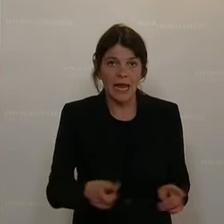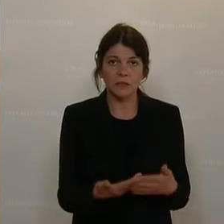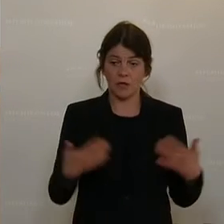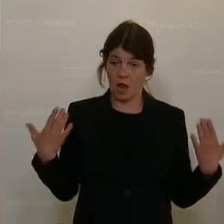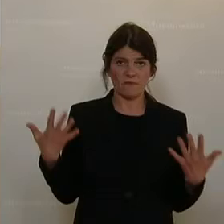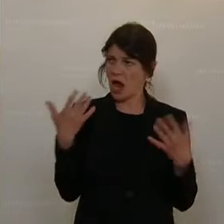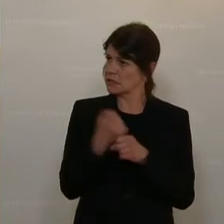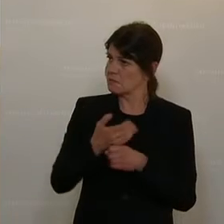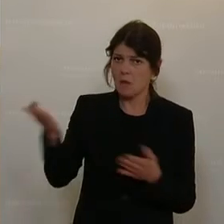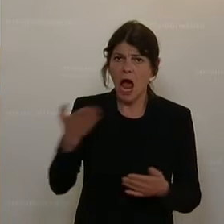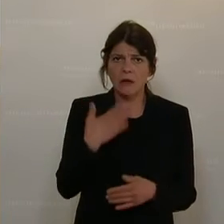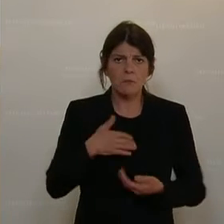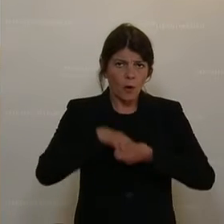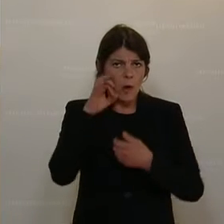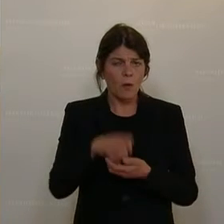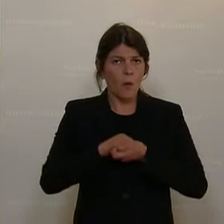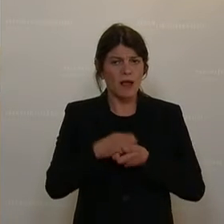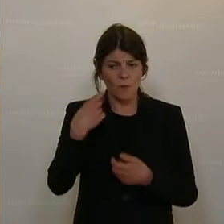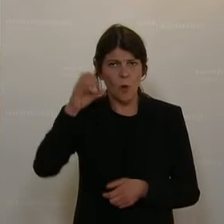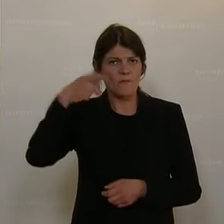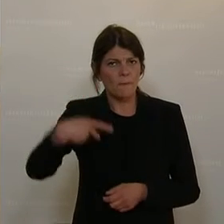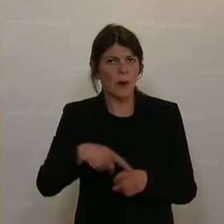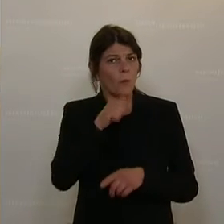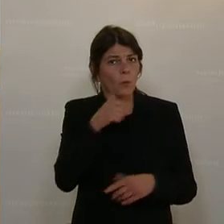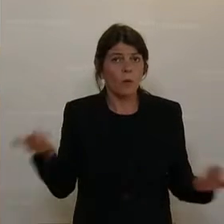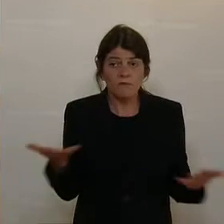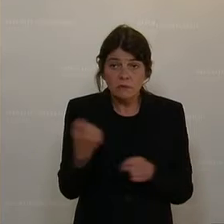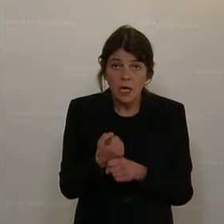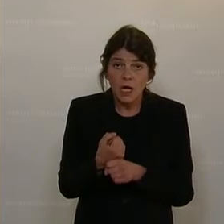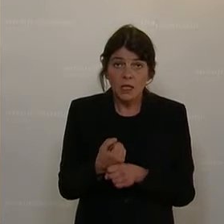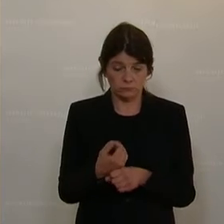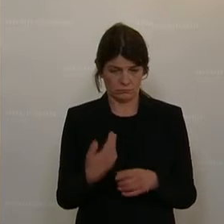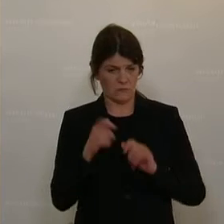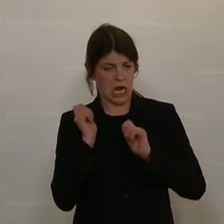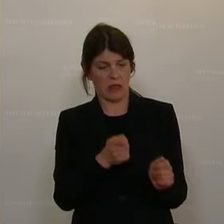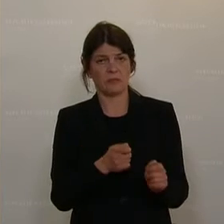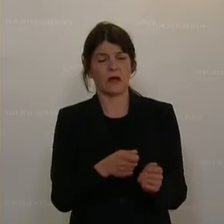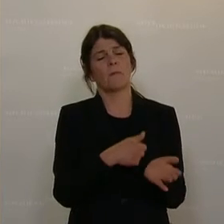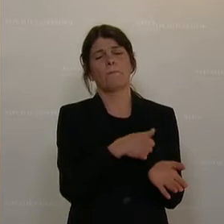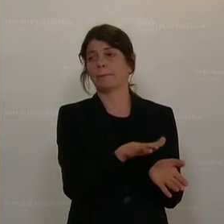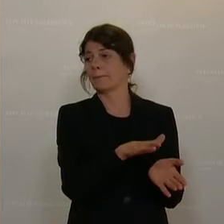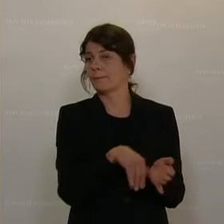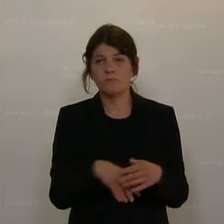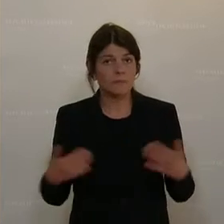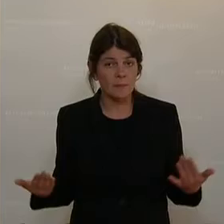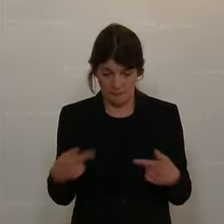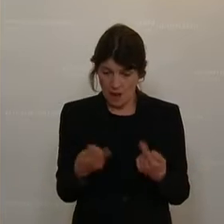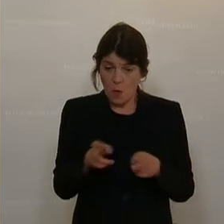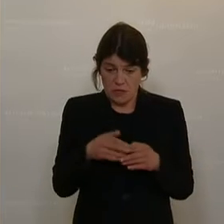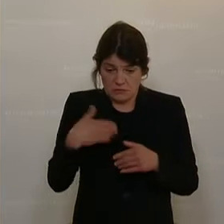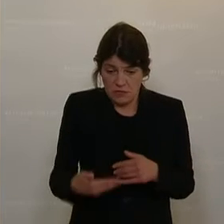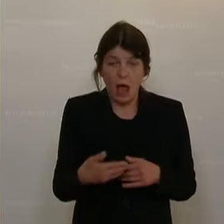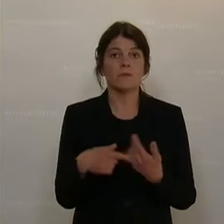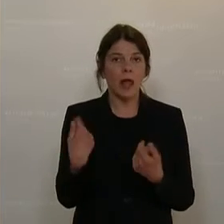was haben Sie wieder einmal gemacht, liebe Kolleginnen und Kollegen von ÖVP und Grüne? Unseren Antrag dennoch abgelehnt, um nur wenig später